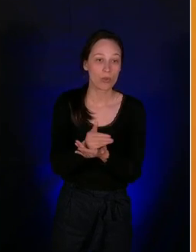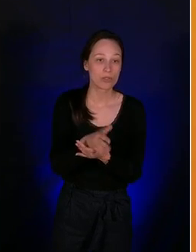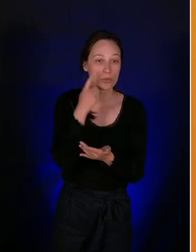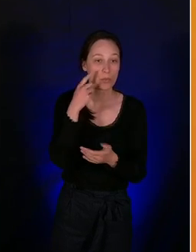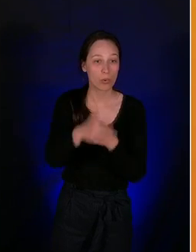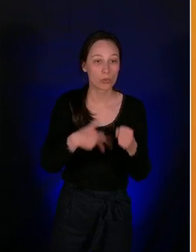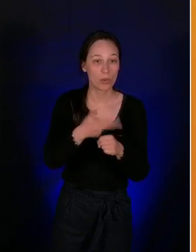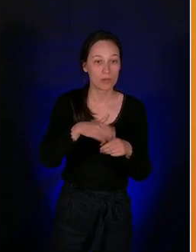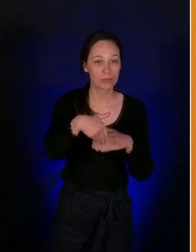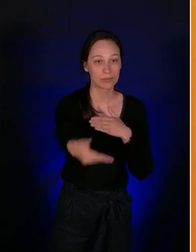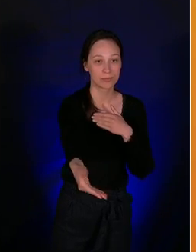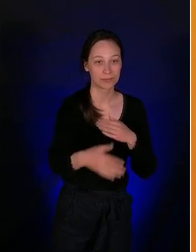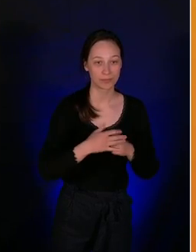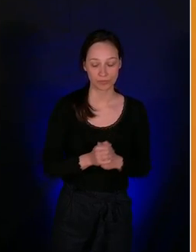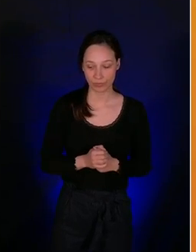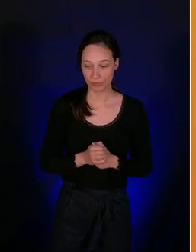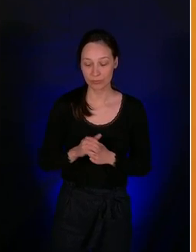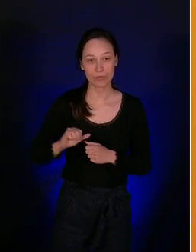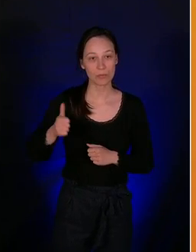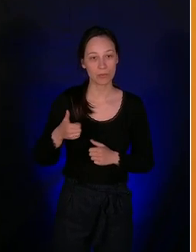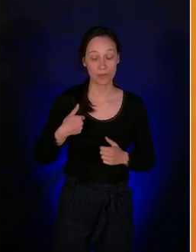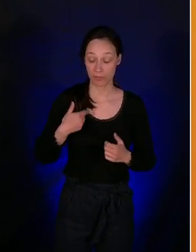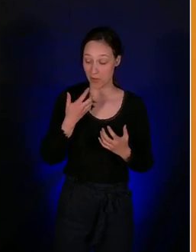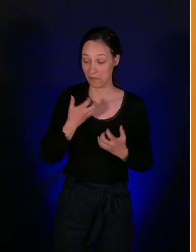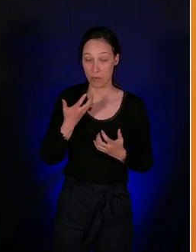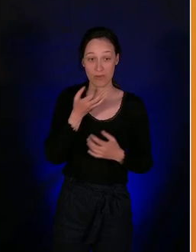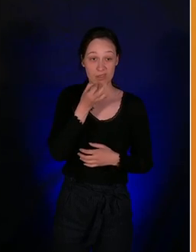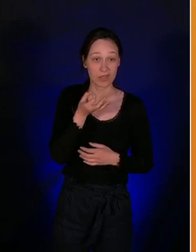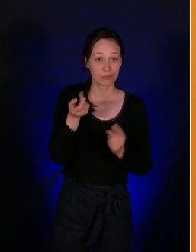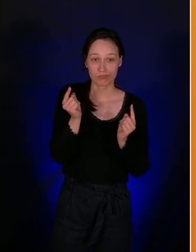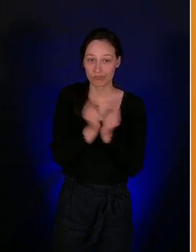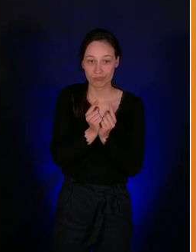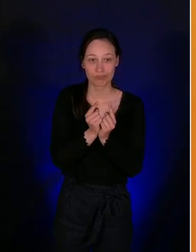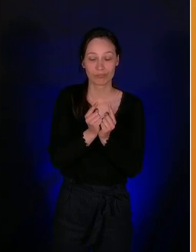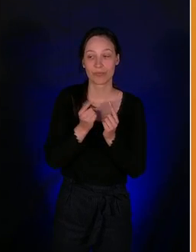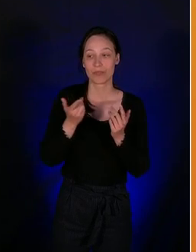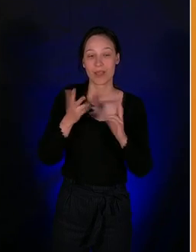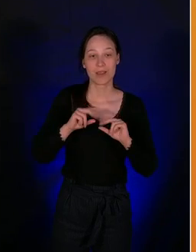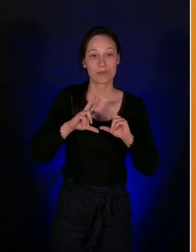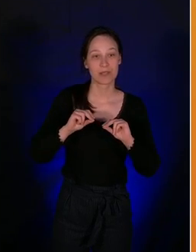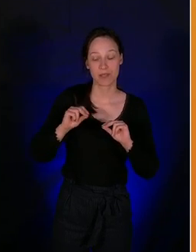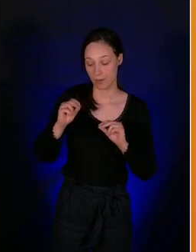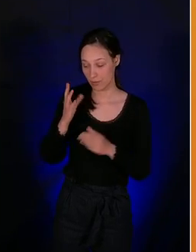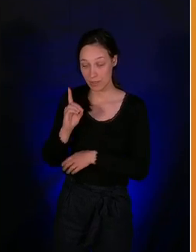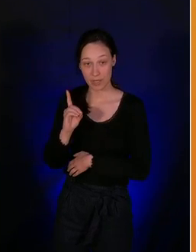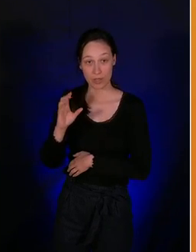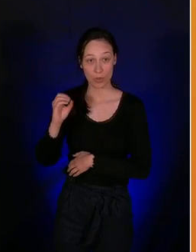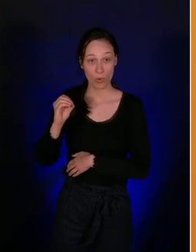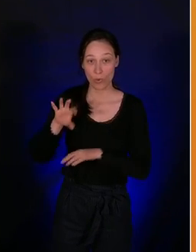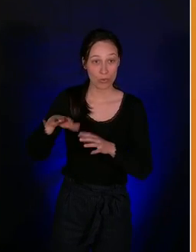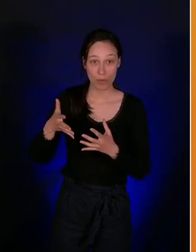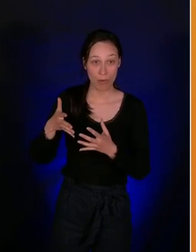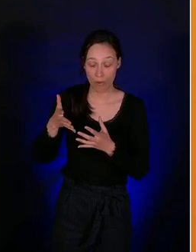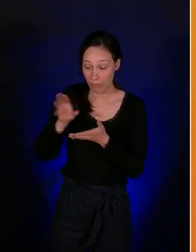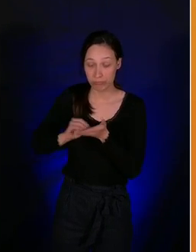quelques mots d'introduction sur l'esprit dans lequel la rédaction du document d'orientation a été construit. Il s'inscrit dans la continuité